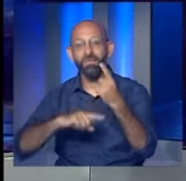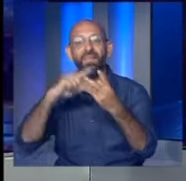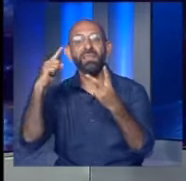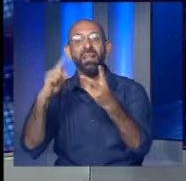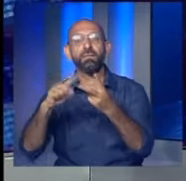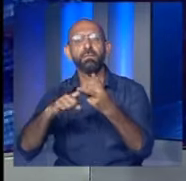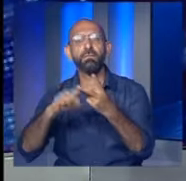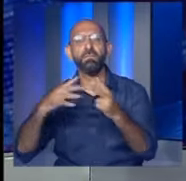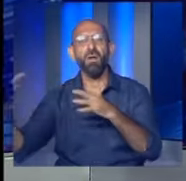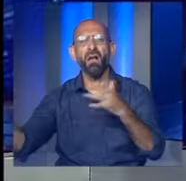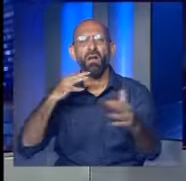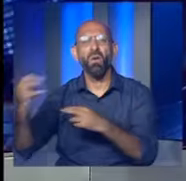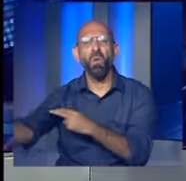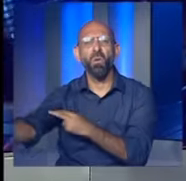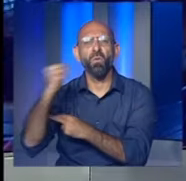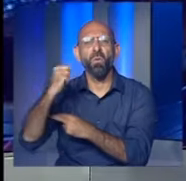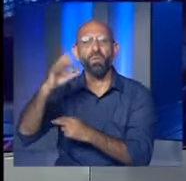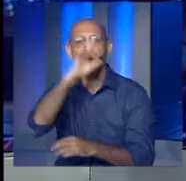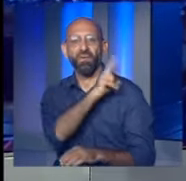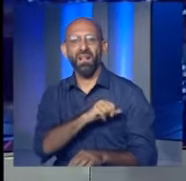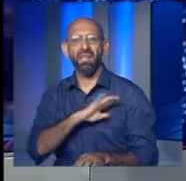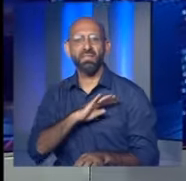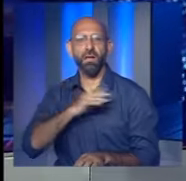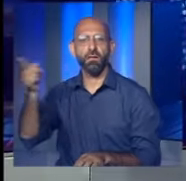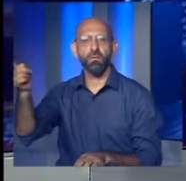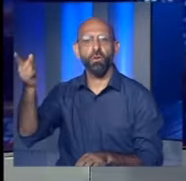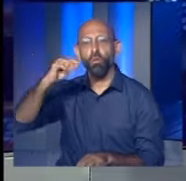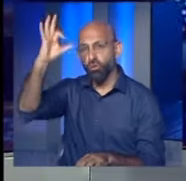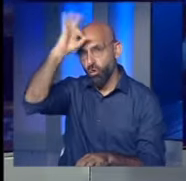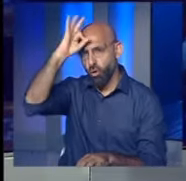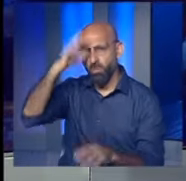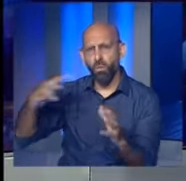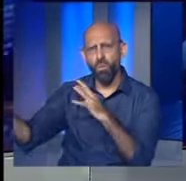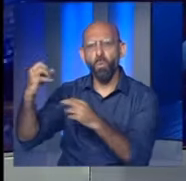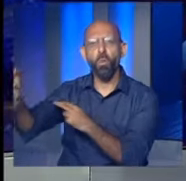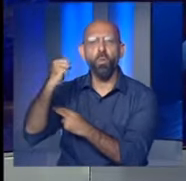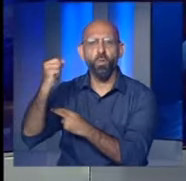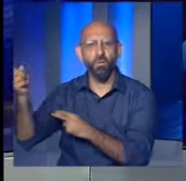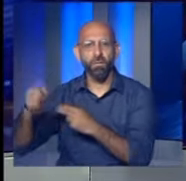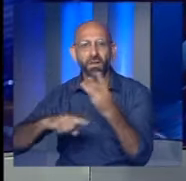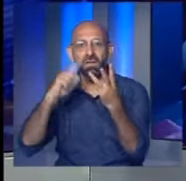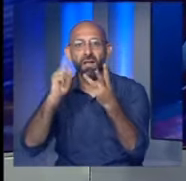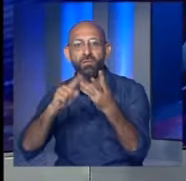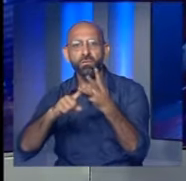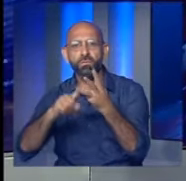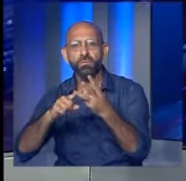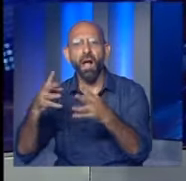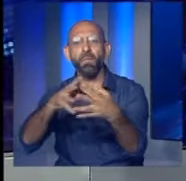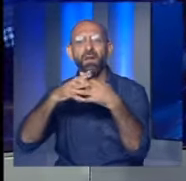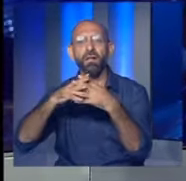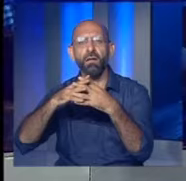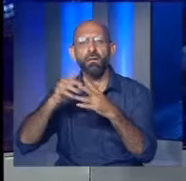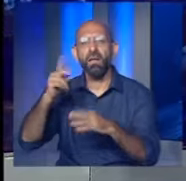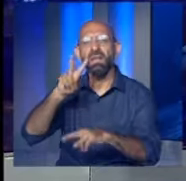60% معارك في الشجاعيه بغزه وسخونه في الحدود الجنوبيه من بعد الظهر الى المساء نيويورك تايمز عن